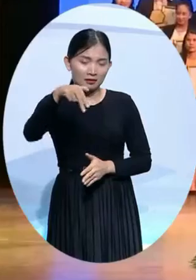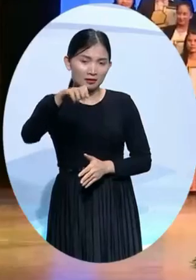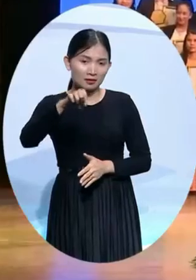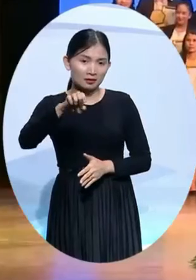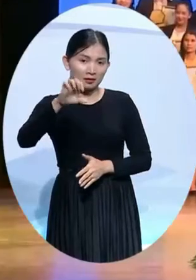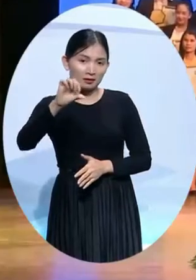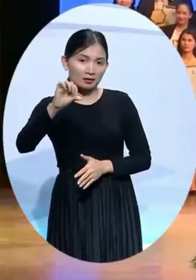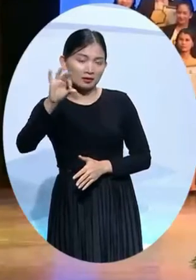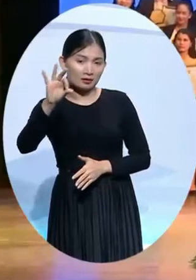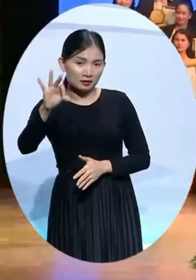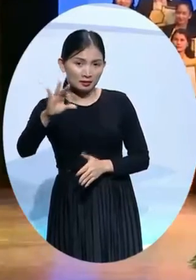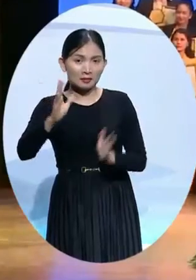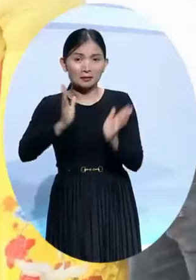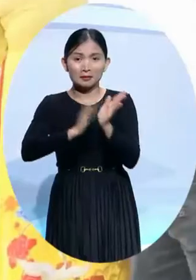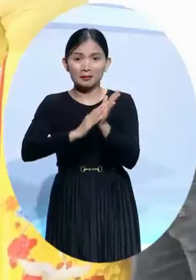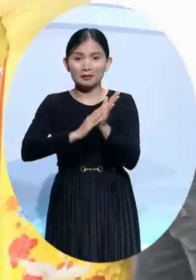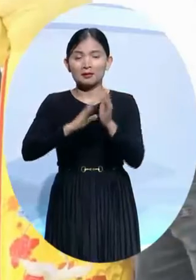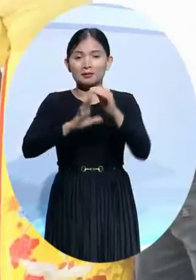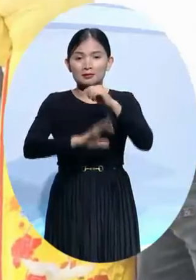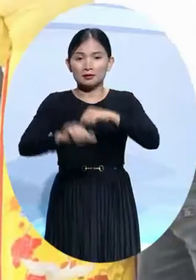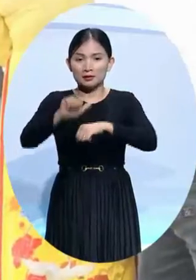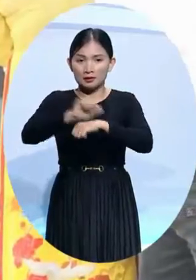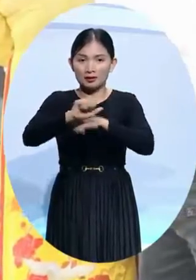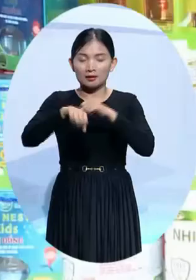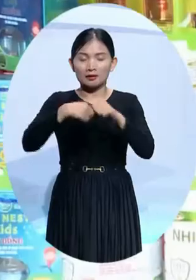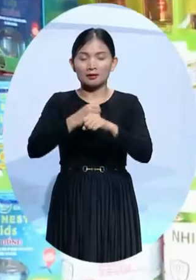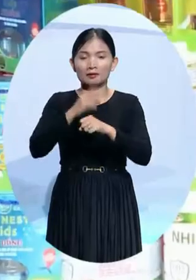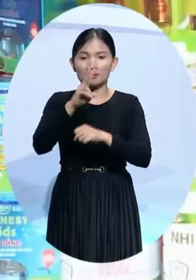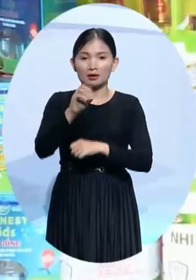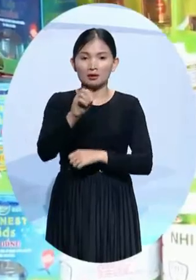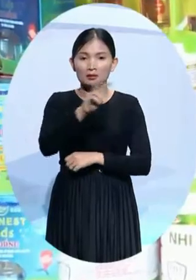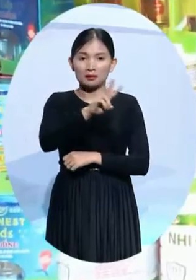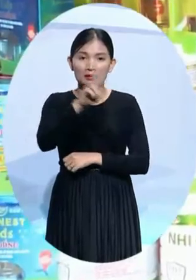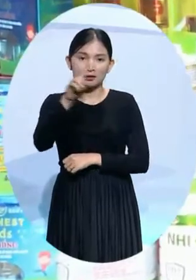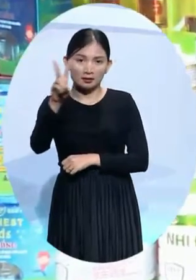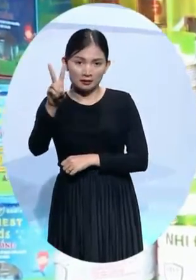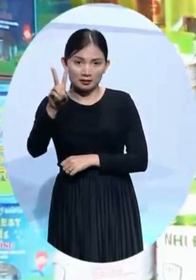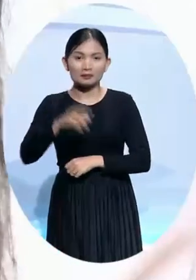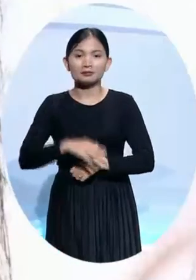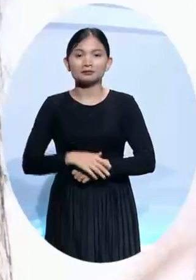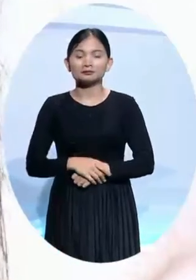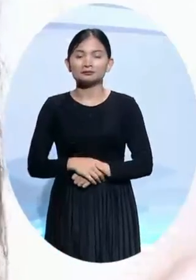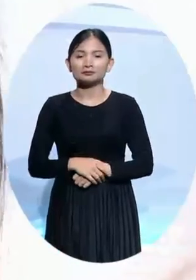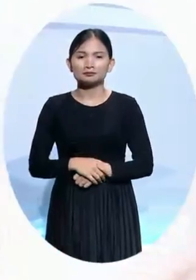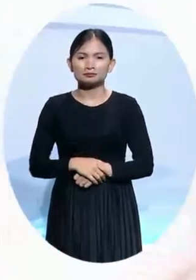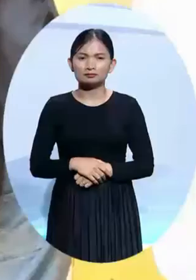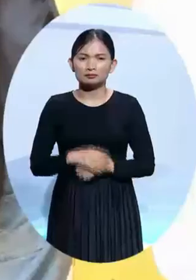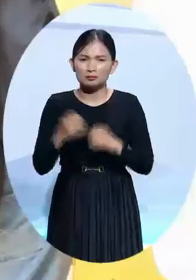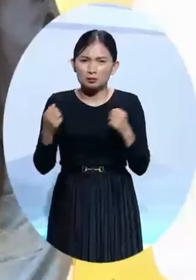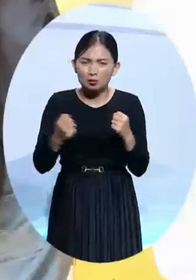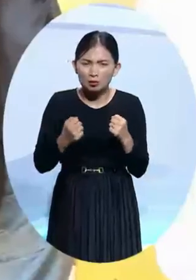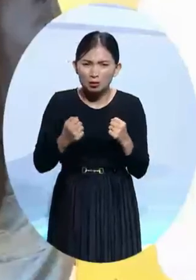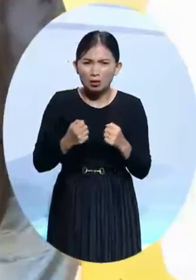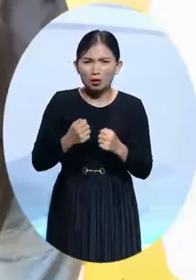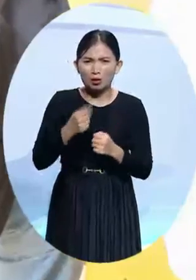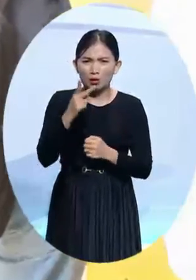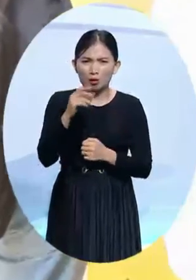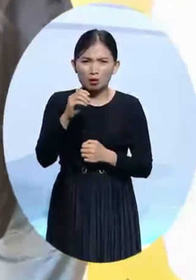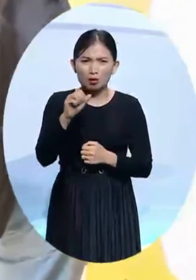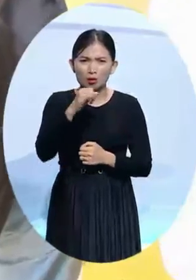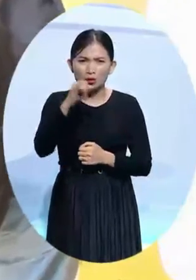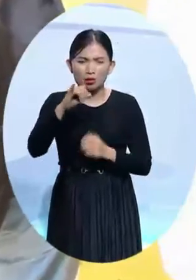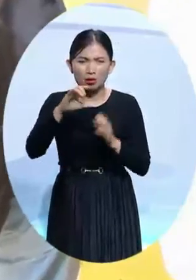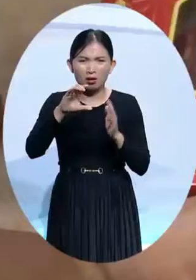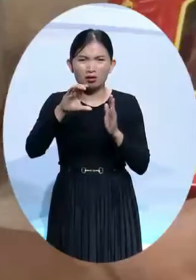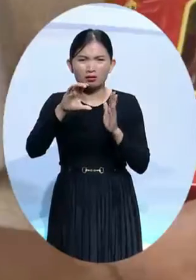năm 2022 do Viện Nghiên cứu Kinh tế châu Á tổ chức và trao tặng. Với phương châm không sử dụng hóa chất và được giám sát